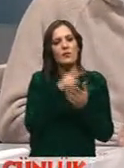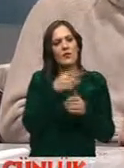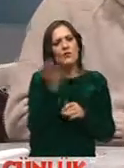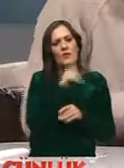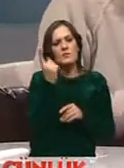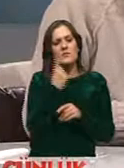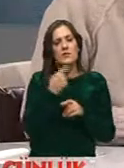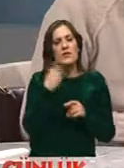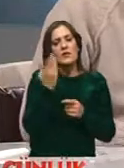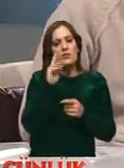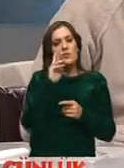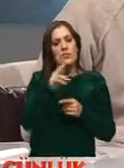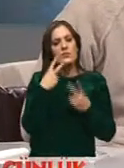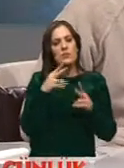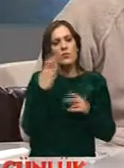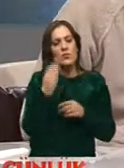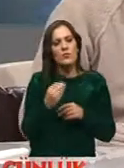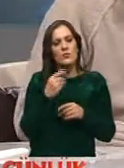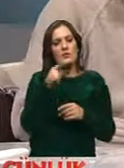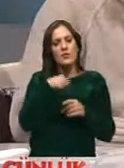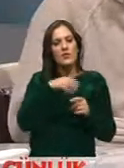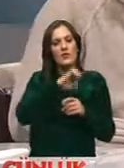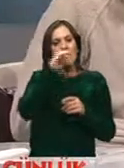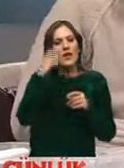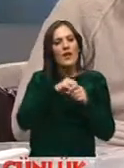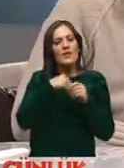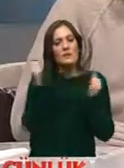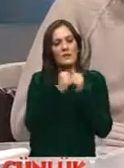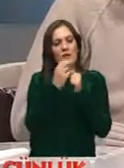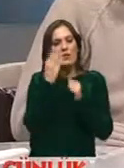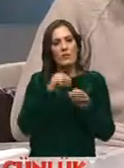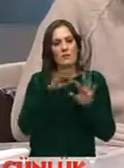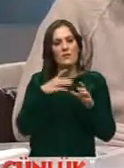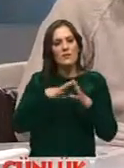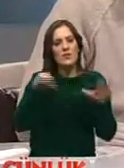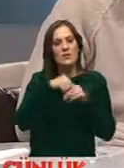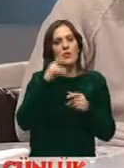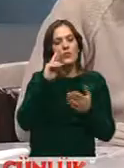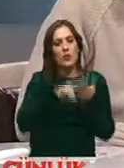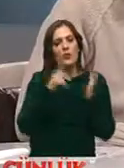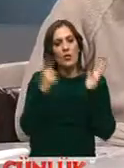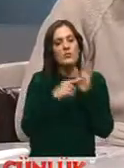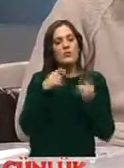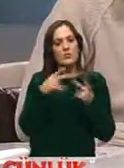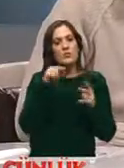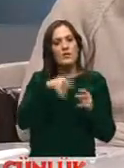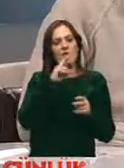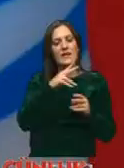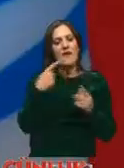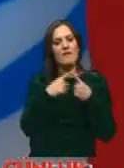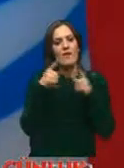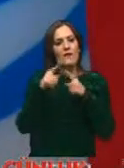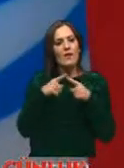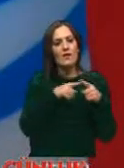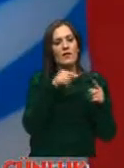bir şey. Keşke bunu gözle görebiliyor olsak değil mi? Keşke. Bu frekansı, evet, bu dalgaları, rengini, boyutu. Bilgisayar ortamında ya, gösterebiliyorlardır. Ne kadar bu renk güzel farklılığı. Bir